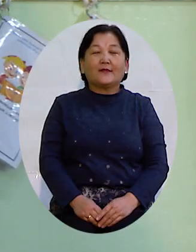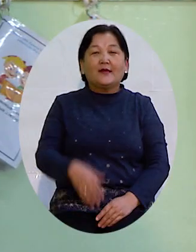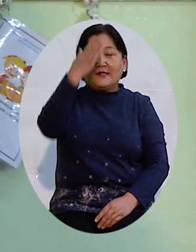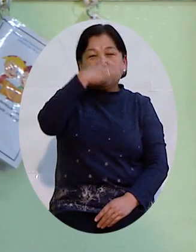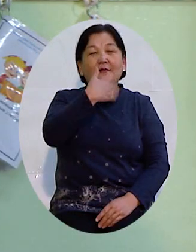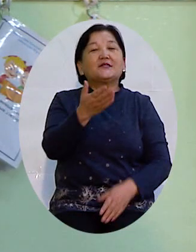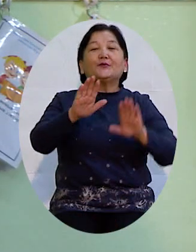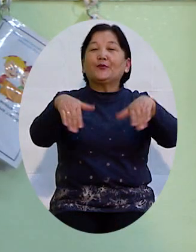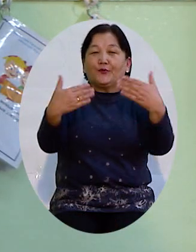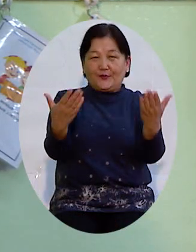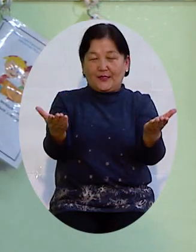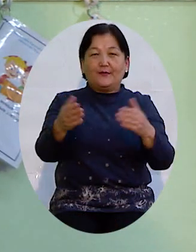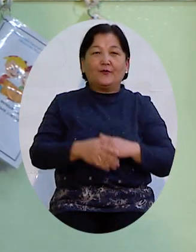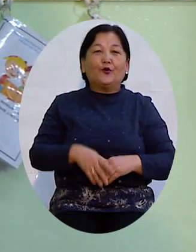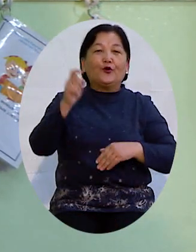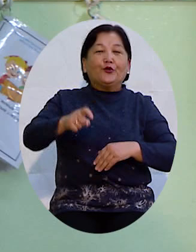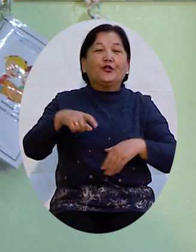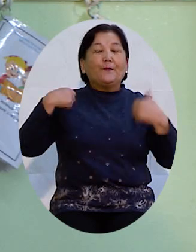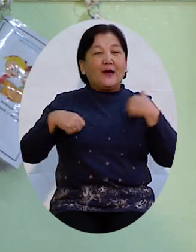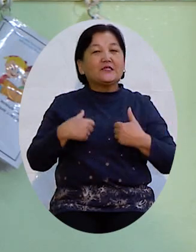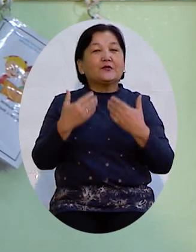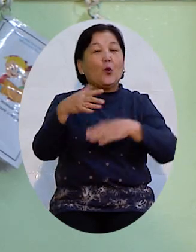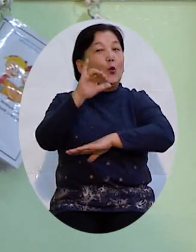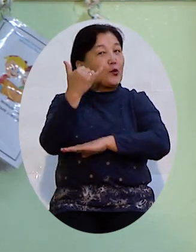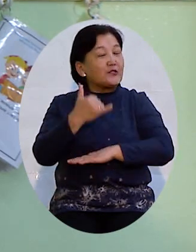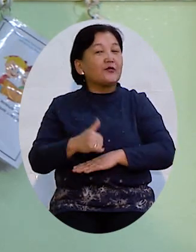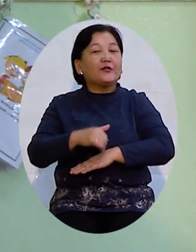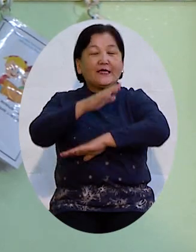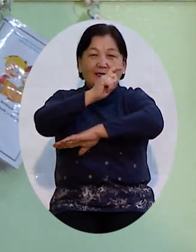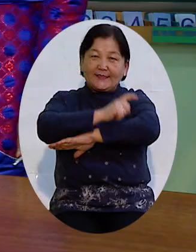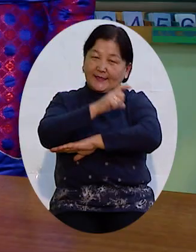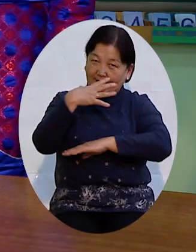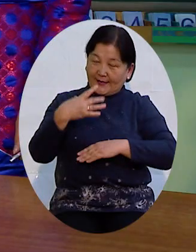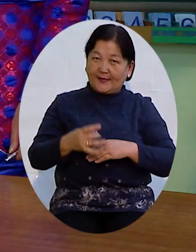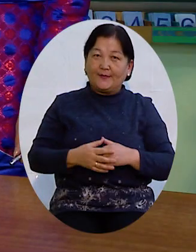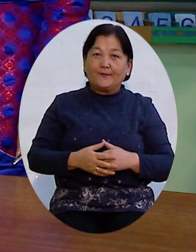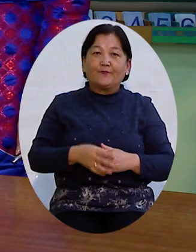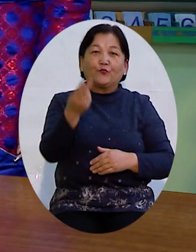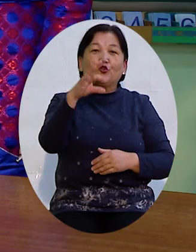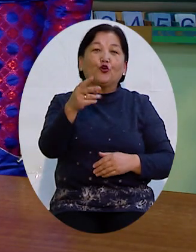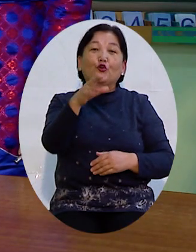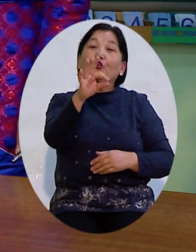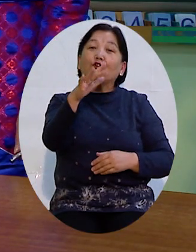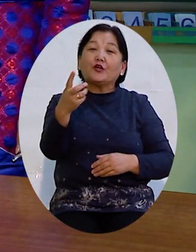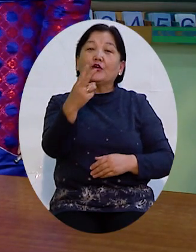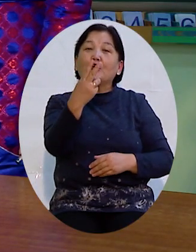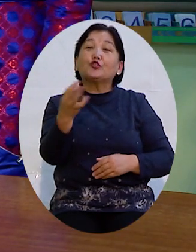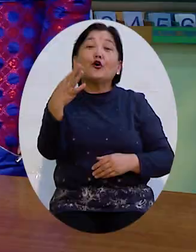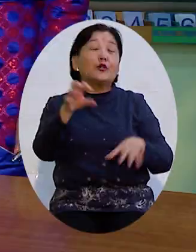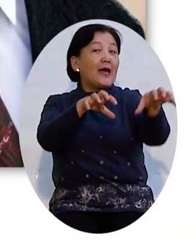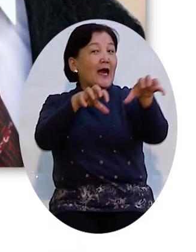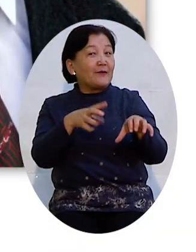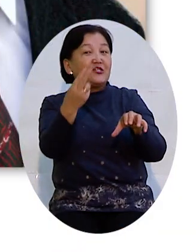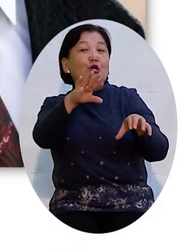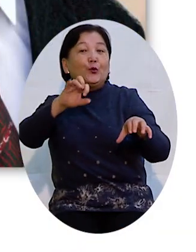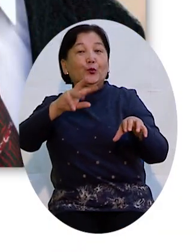Сайн байцгаана уу хүүхдүүд ээ. Өнөөдөр багш нь уран зохиолынхон хичээлээр дүнгийн цоодлын харамчийнхны дуул